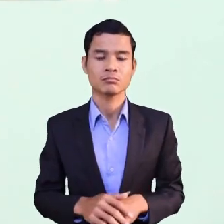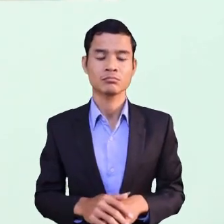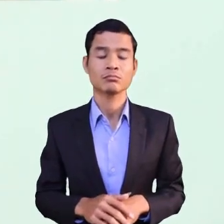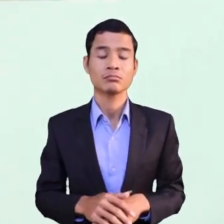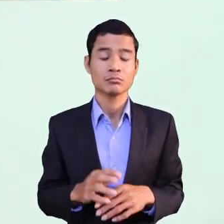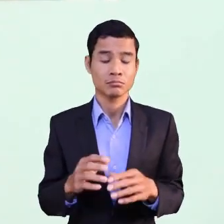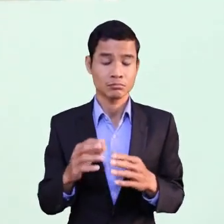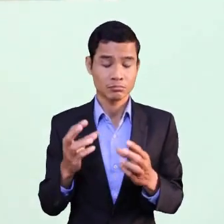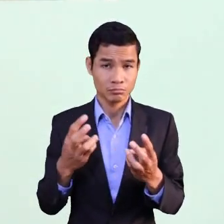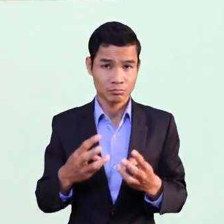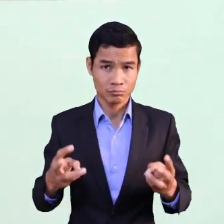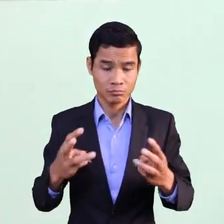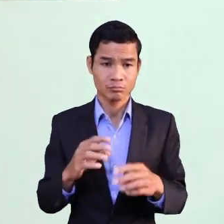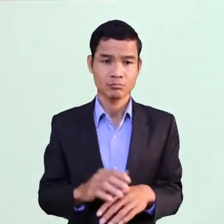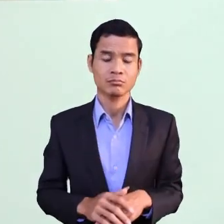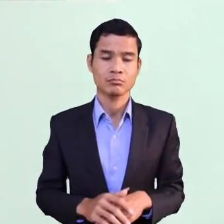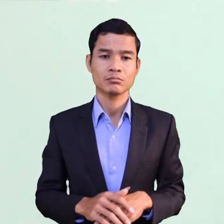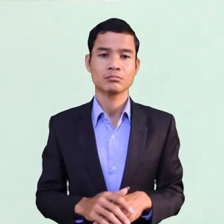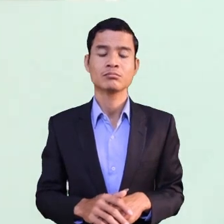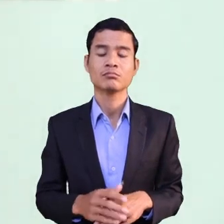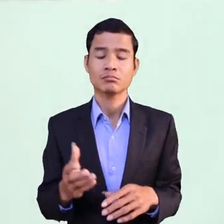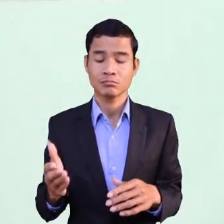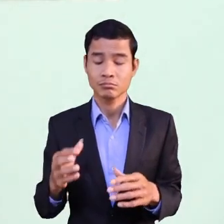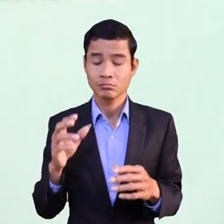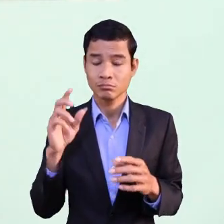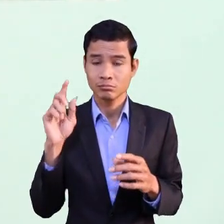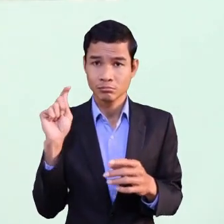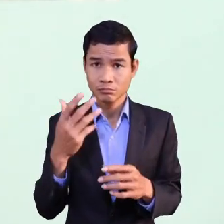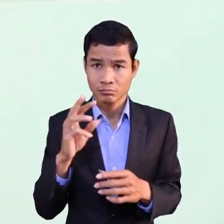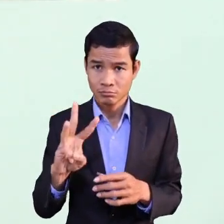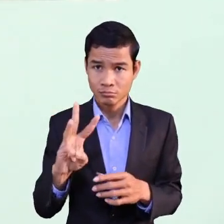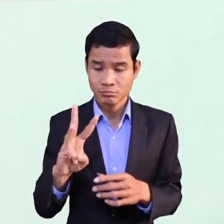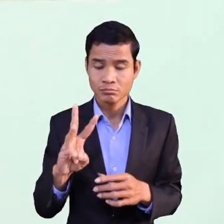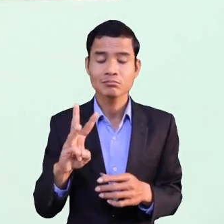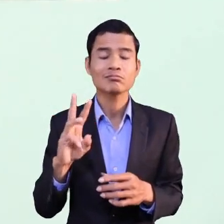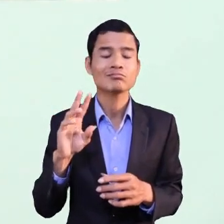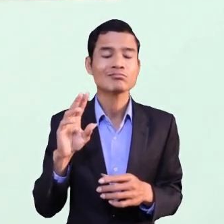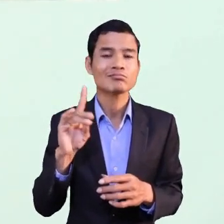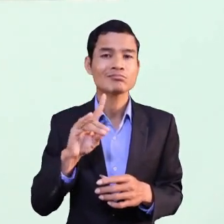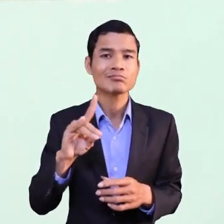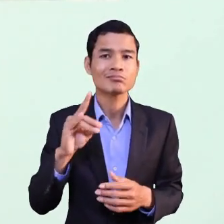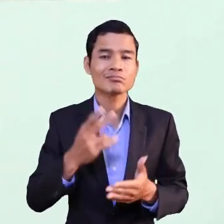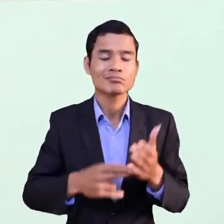គូចុះអារូបទី3រូបសត្វអីគេកូន